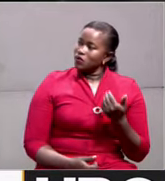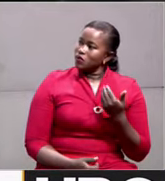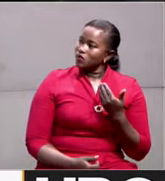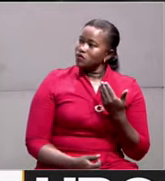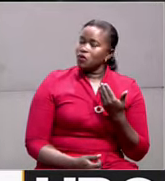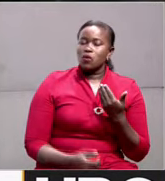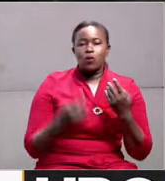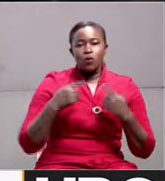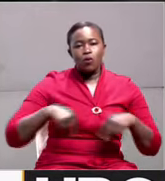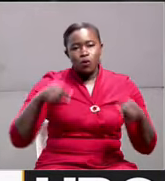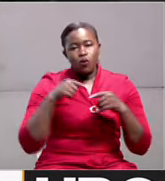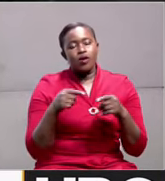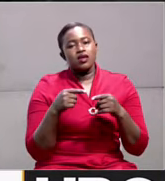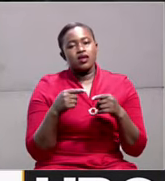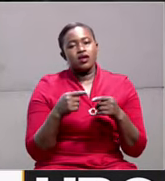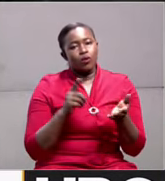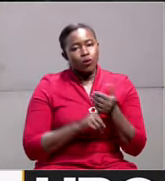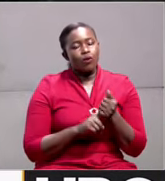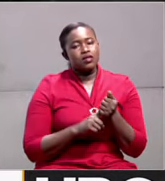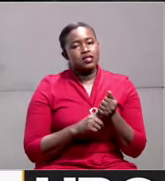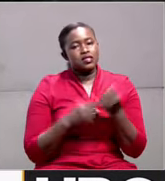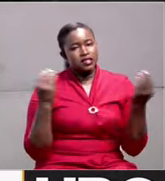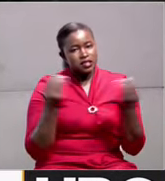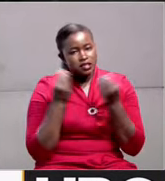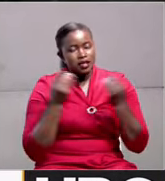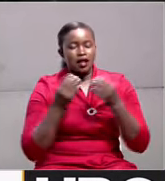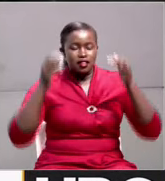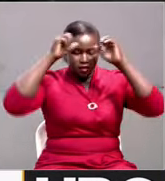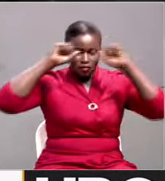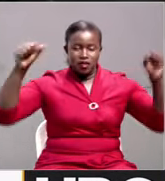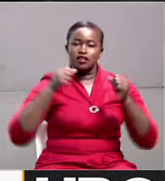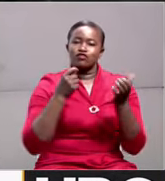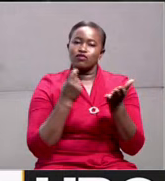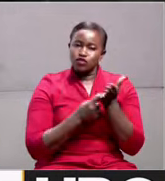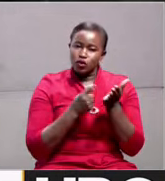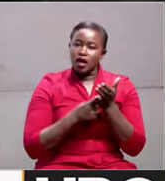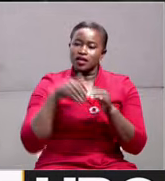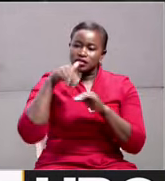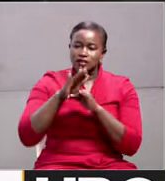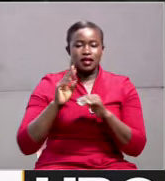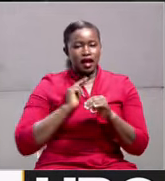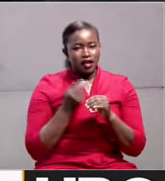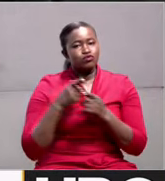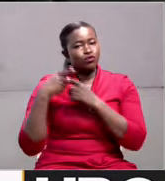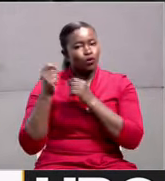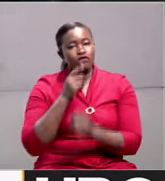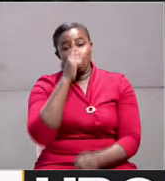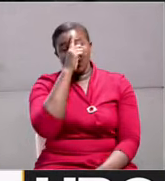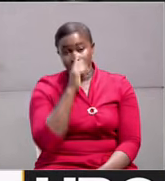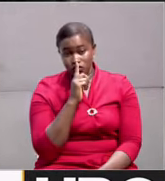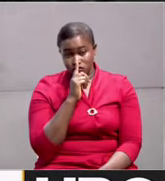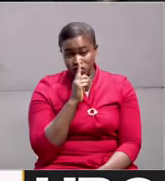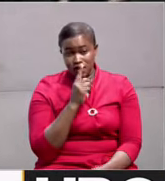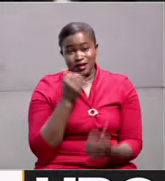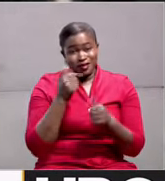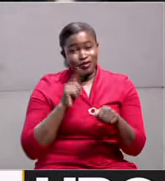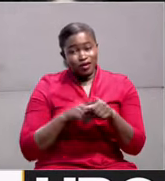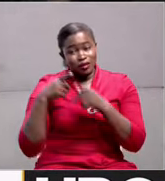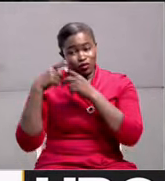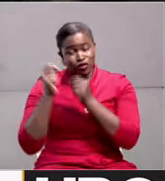tuwa jirokusho mesuwa. Mkuru wiha angaya tuwa hereza futpocho. So kutuwa